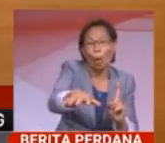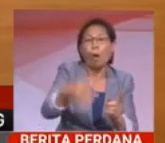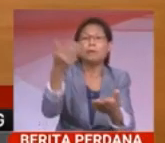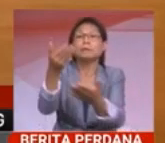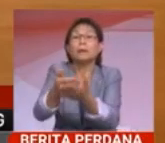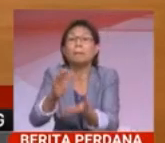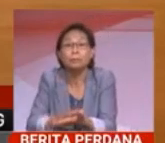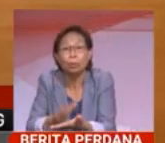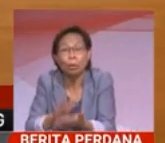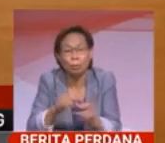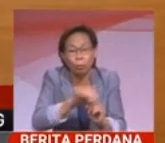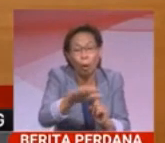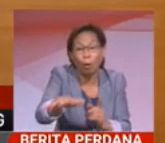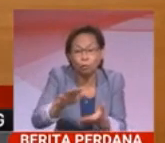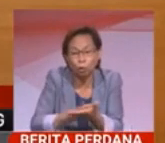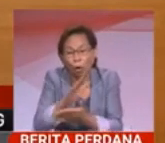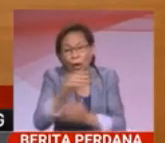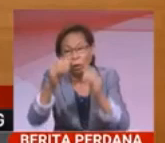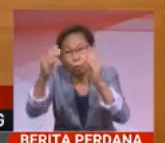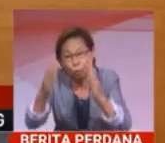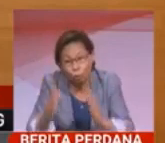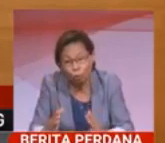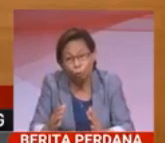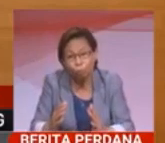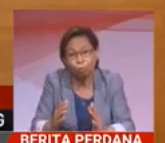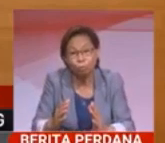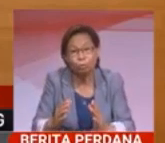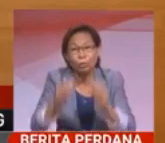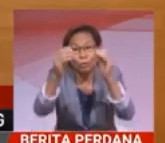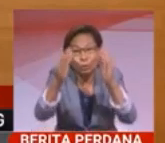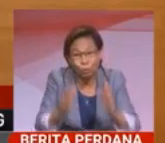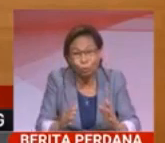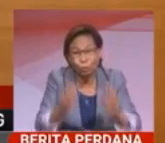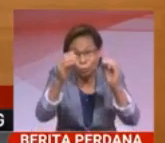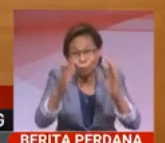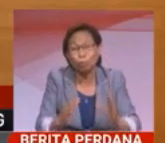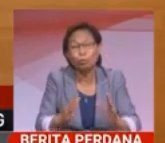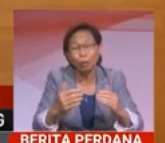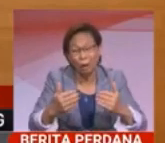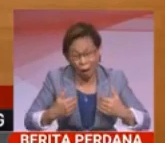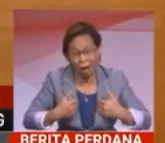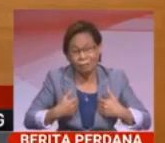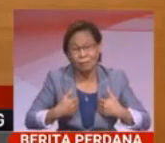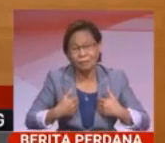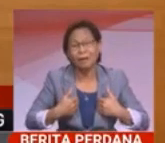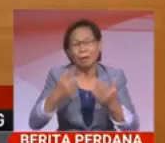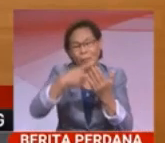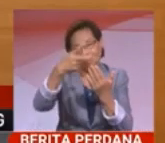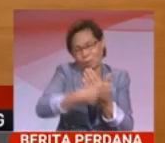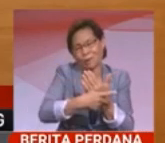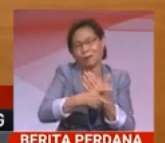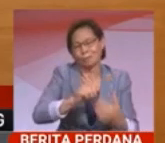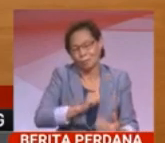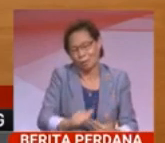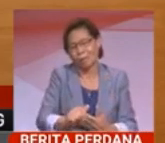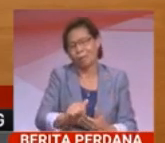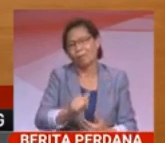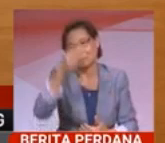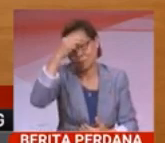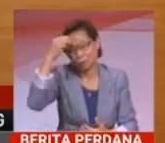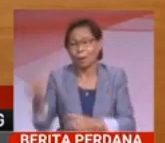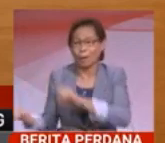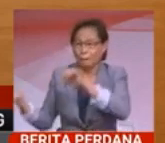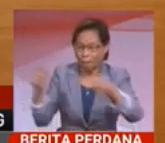yang gimana gurunya merupakan salah salah yang terlibat dalam program keagamaan chessboard bila balik ke